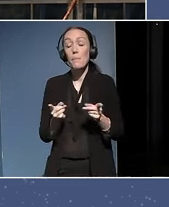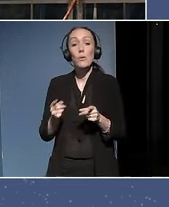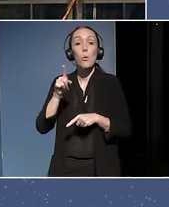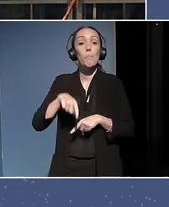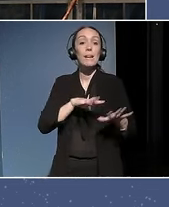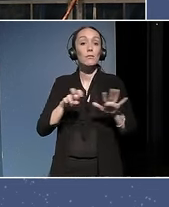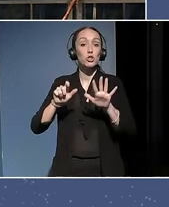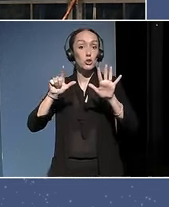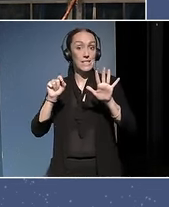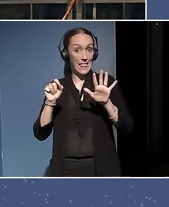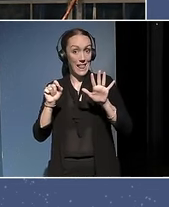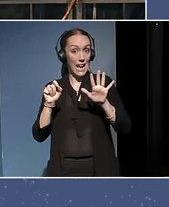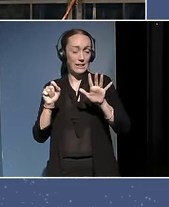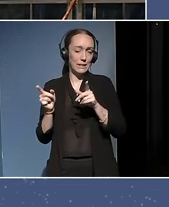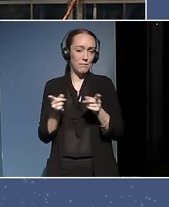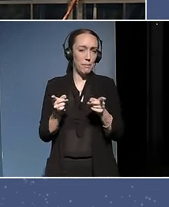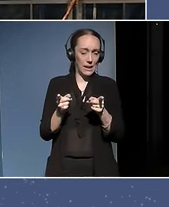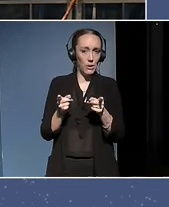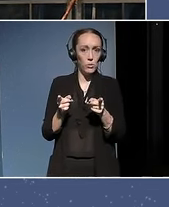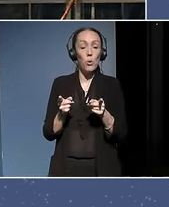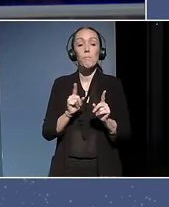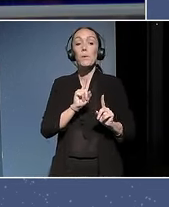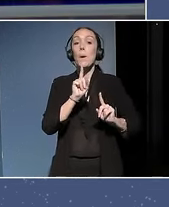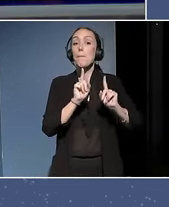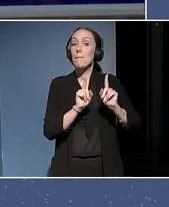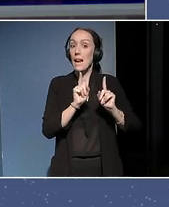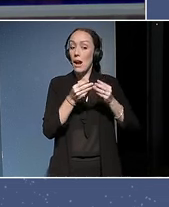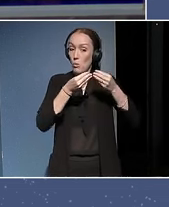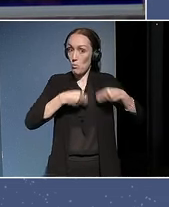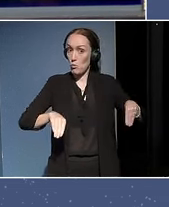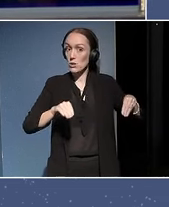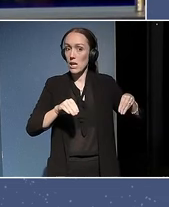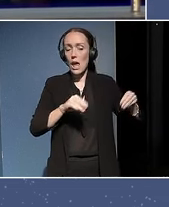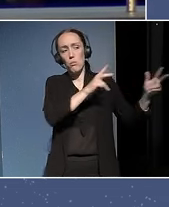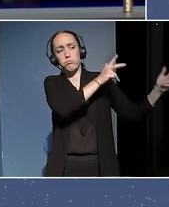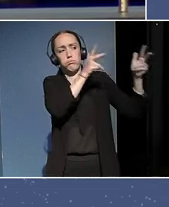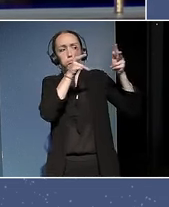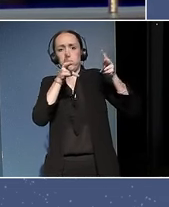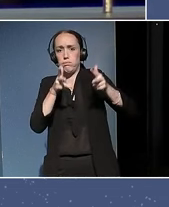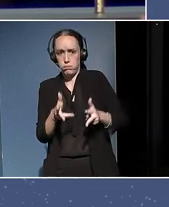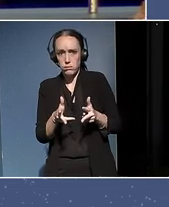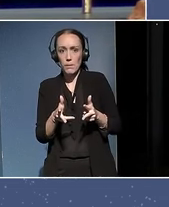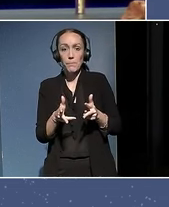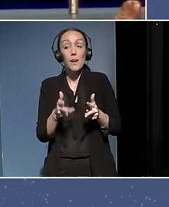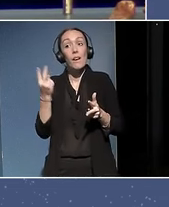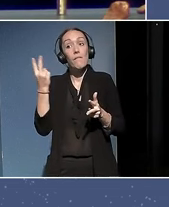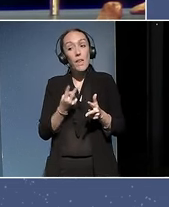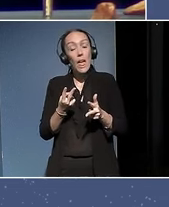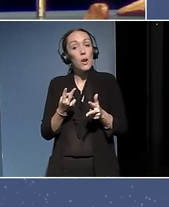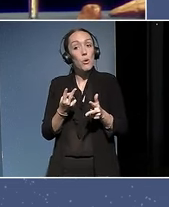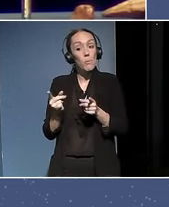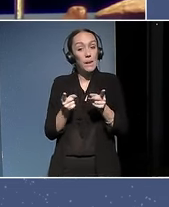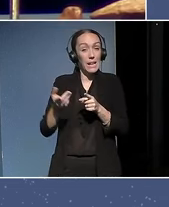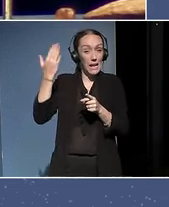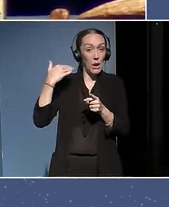di storia naturale di Milano aveva lo aveva acquisito già in precedenza ma non era stato studiato in dettaglio era